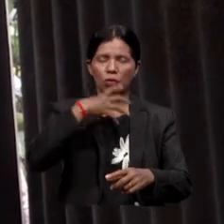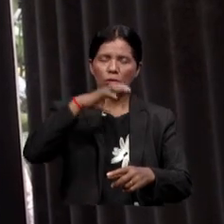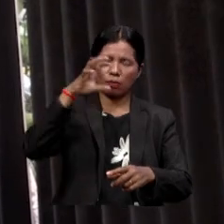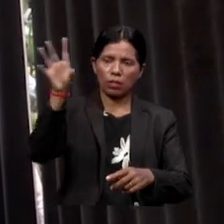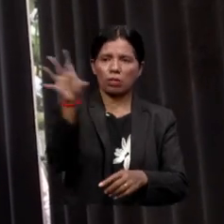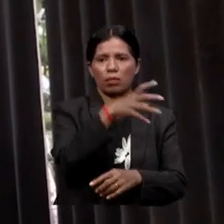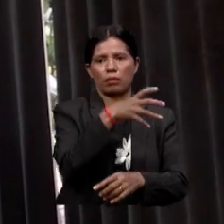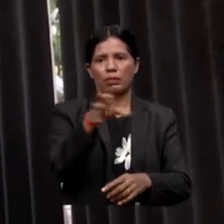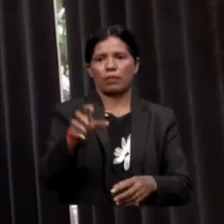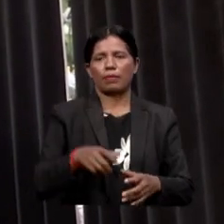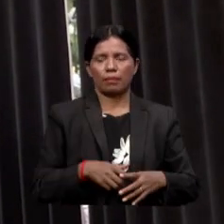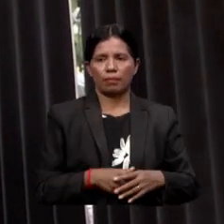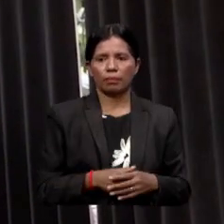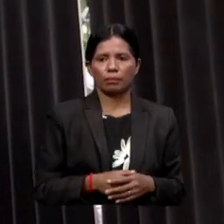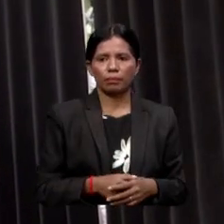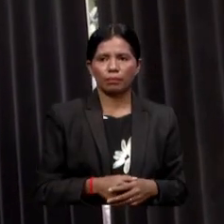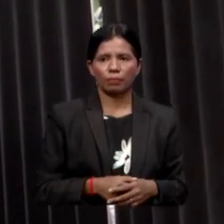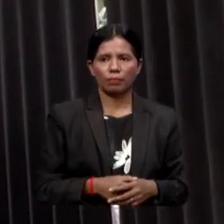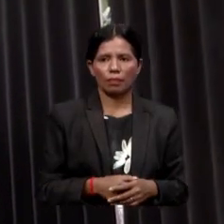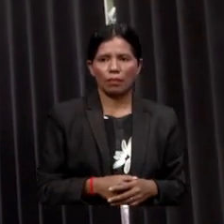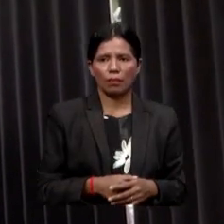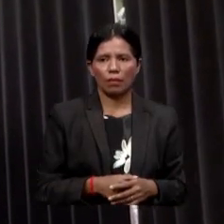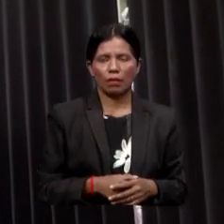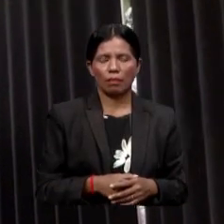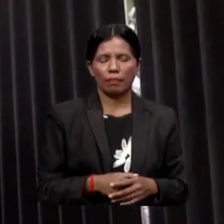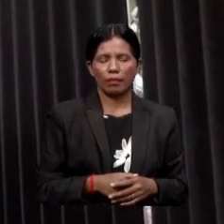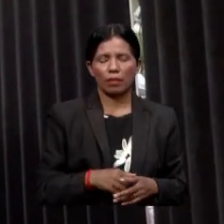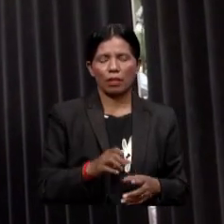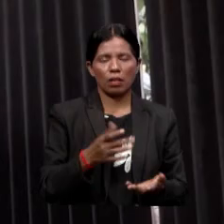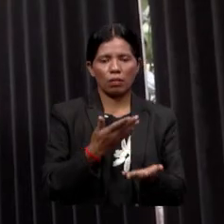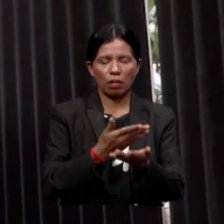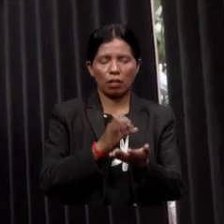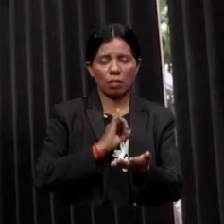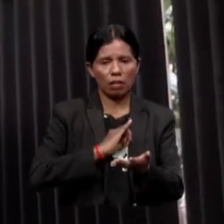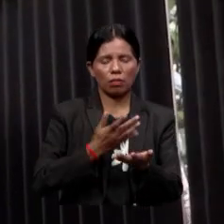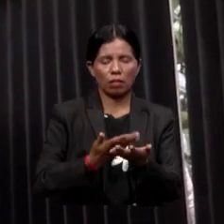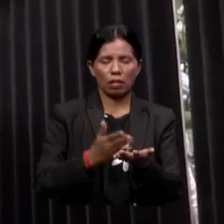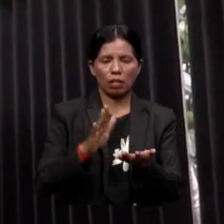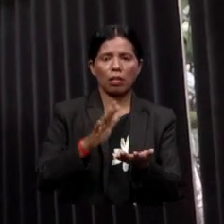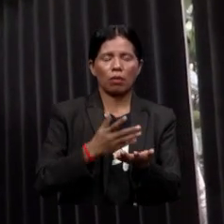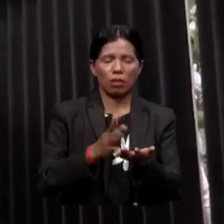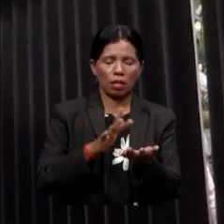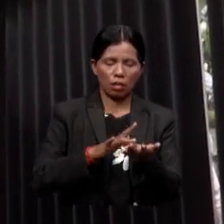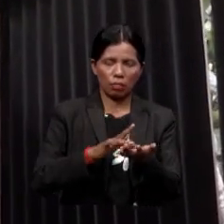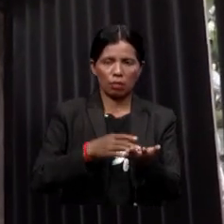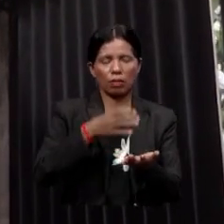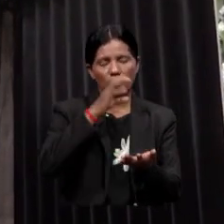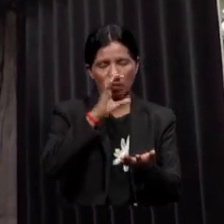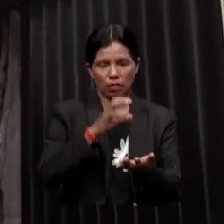bot. Nengan ji main boruk, nengan main boruk kereta na. Sejak wala wala wala di tem boruk